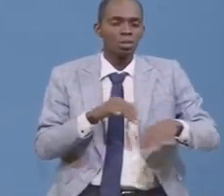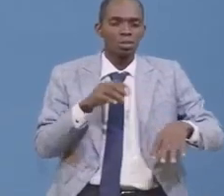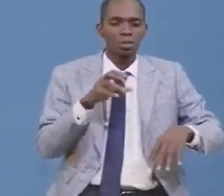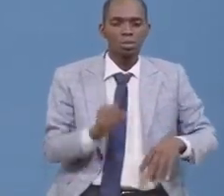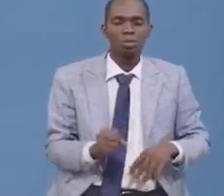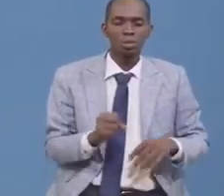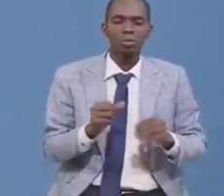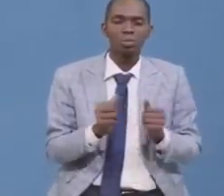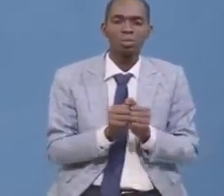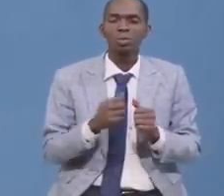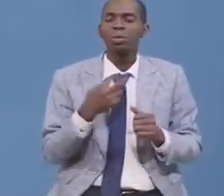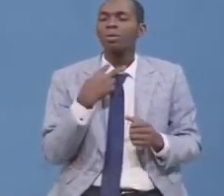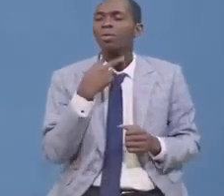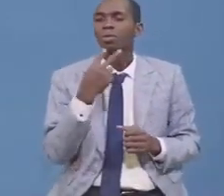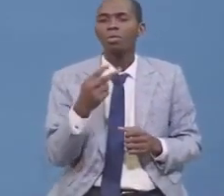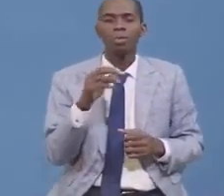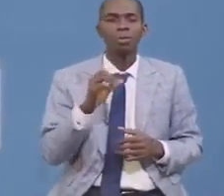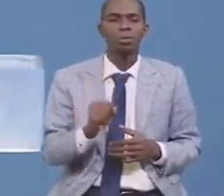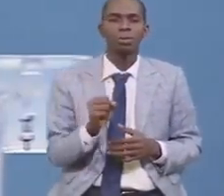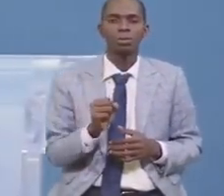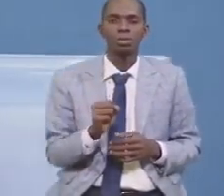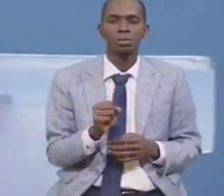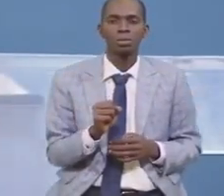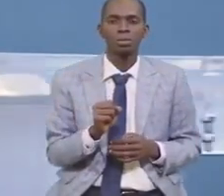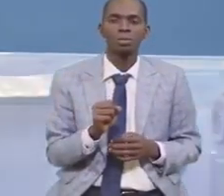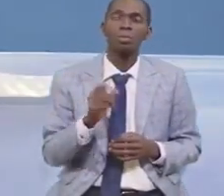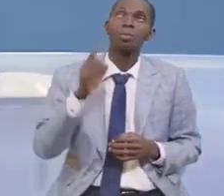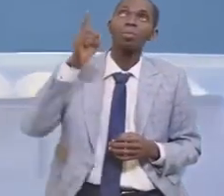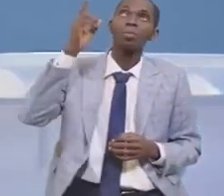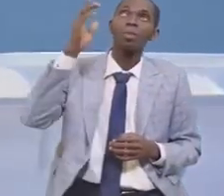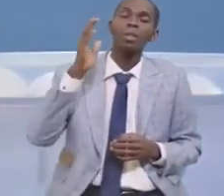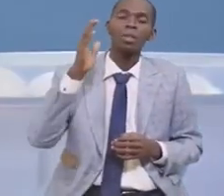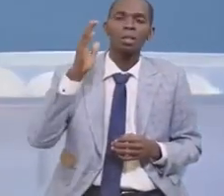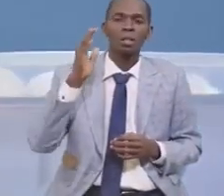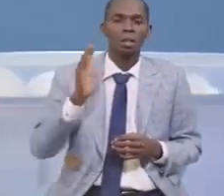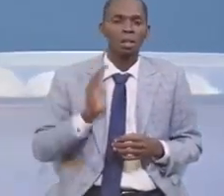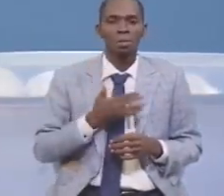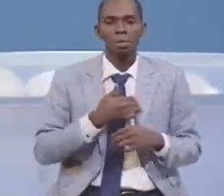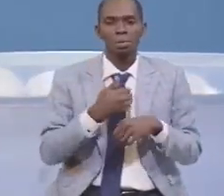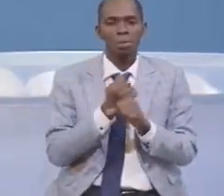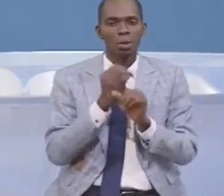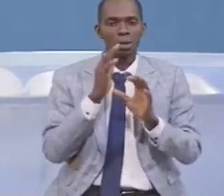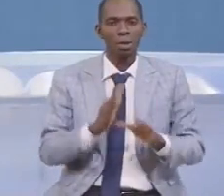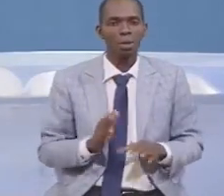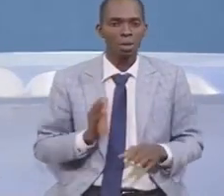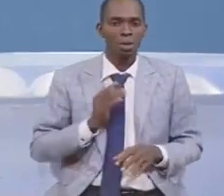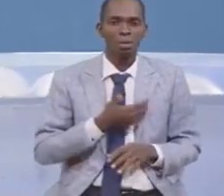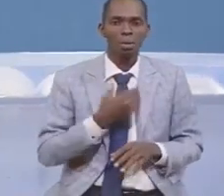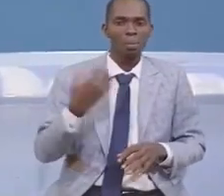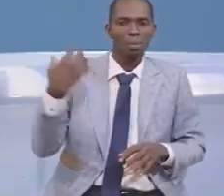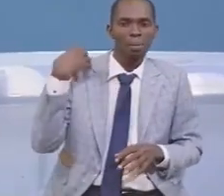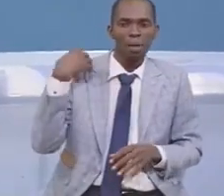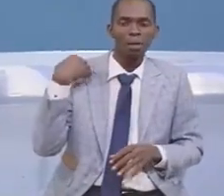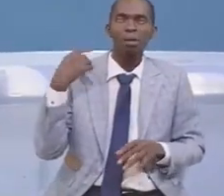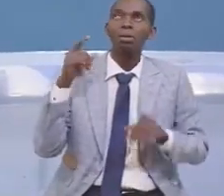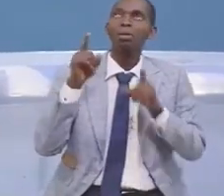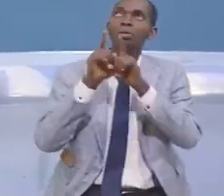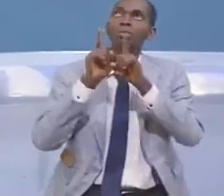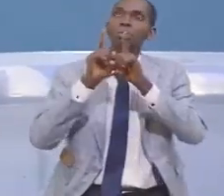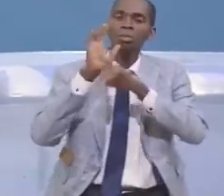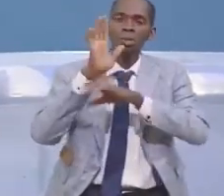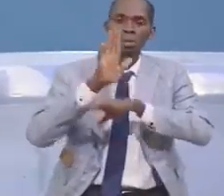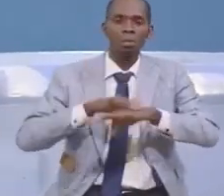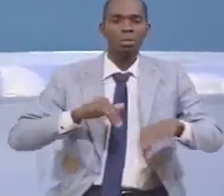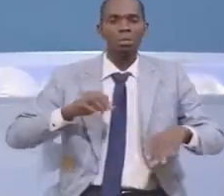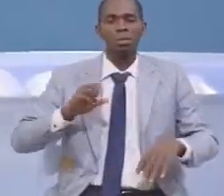ఈ యొక్క స్వరాలు పిలుపులన్నిటి మధ్యలో, God, a maker, a master, he calls us.